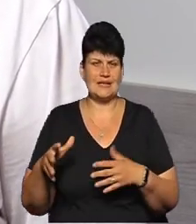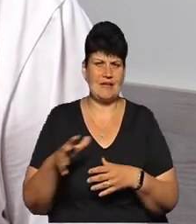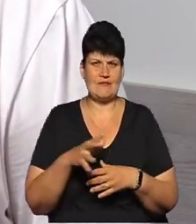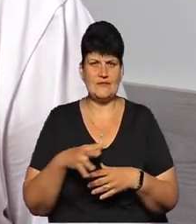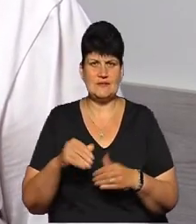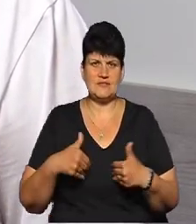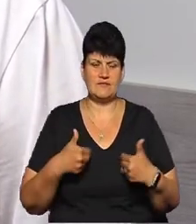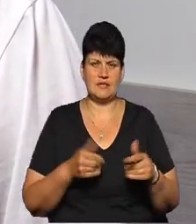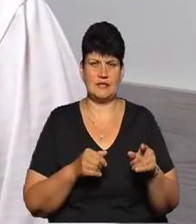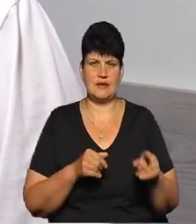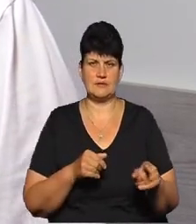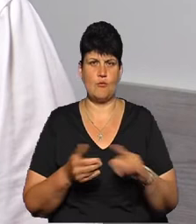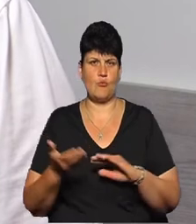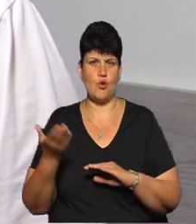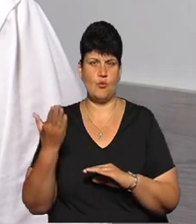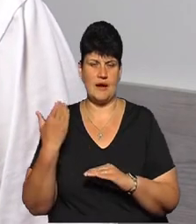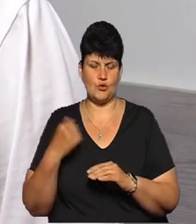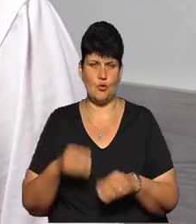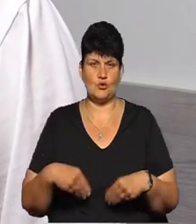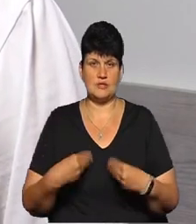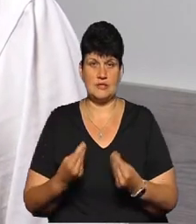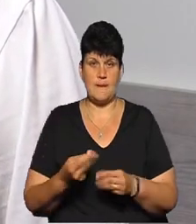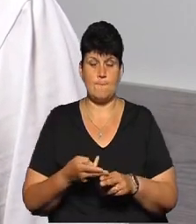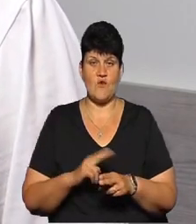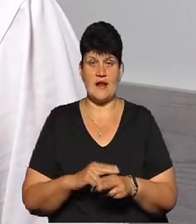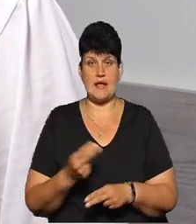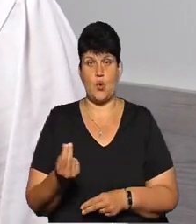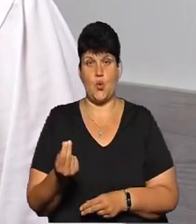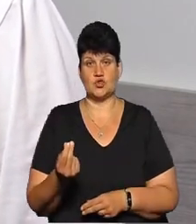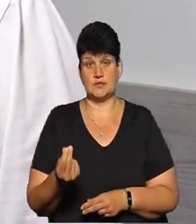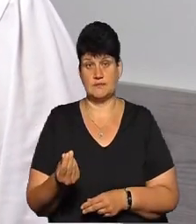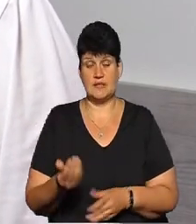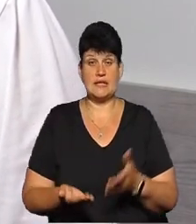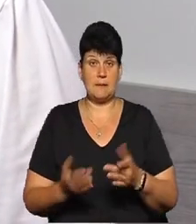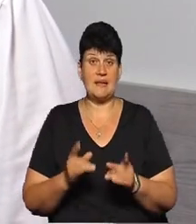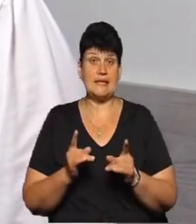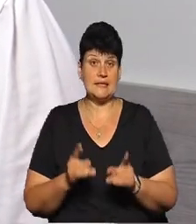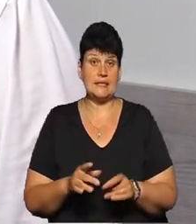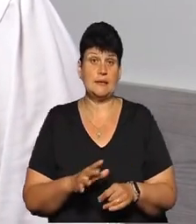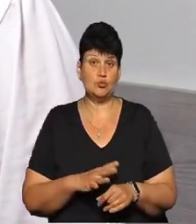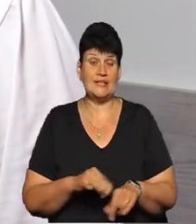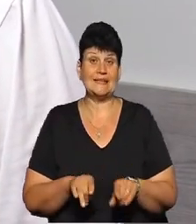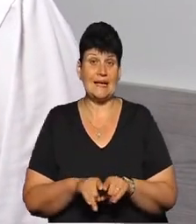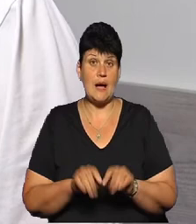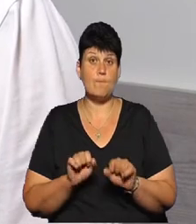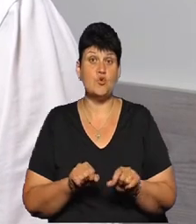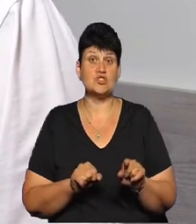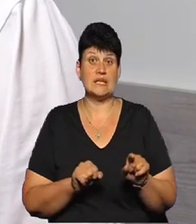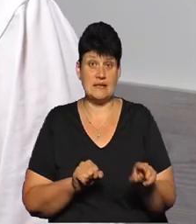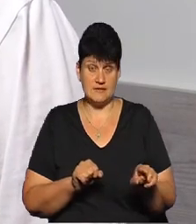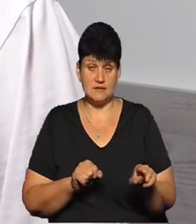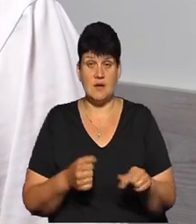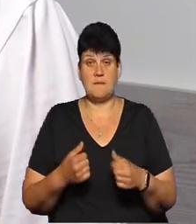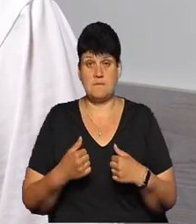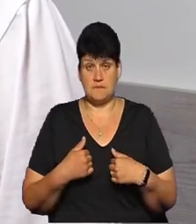до попереднього постачальника на повернення коштів. Якби тільки була така можливість, то ми і повідомимо